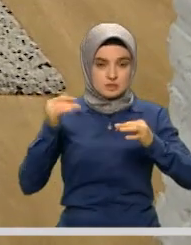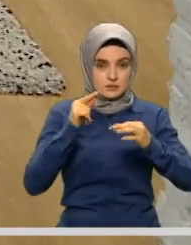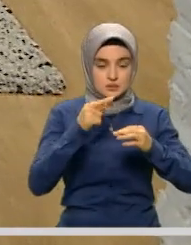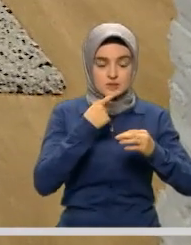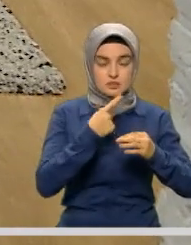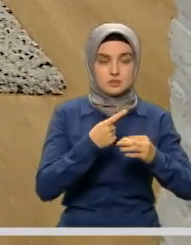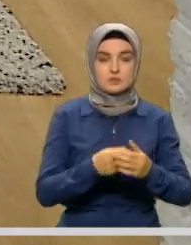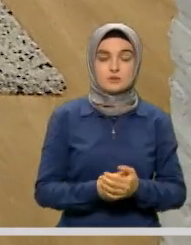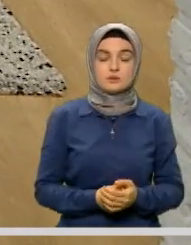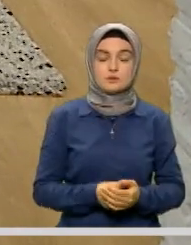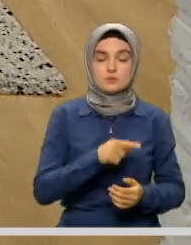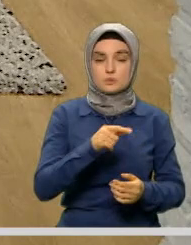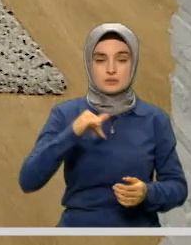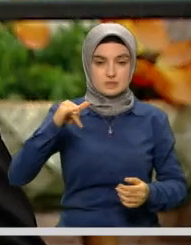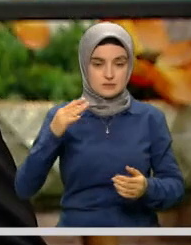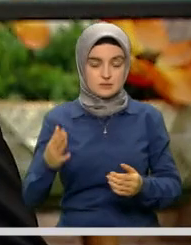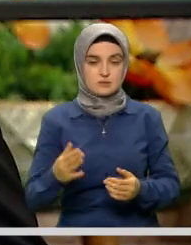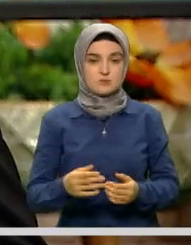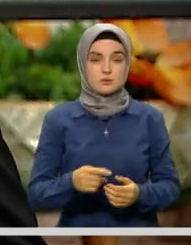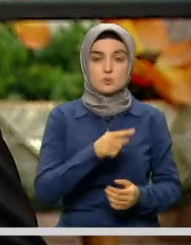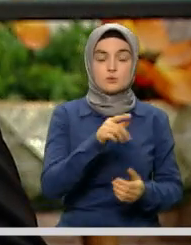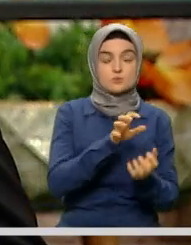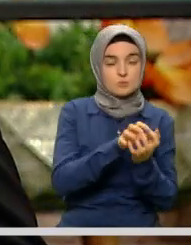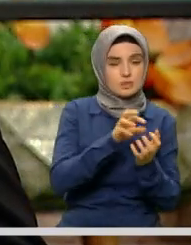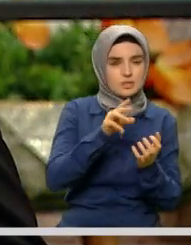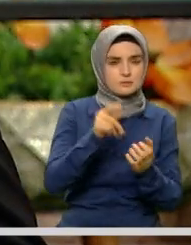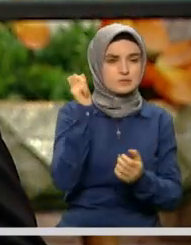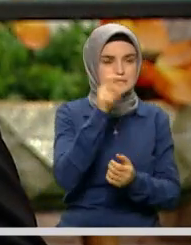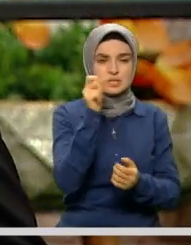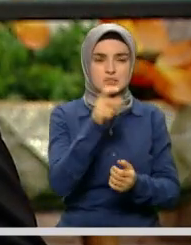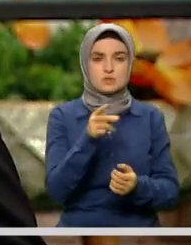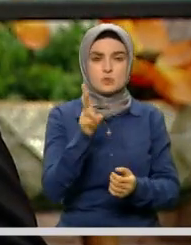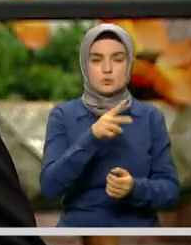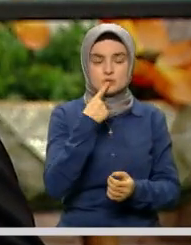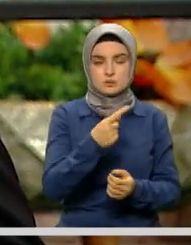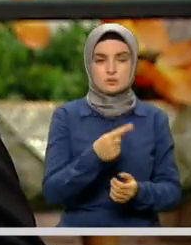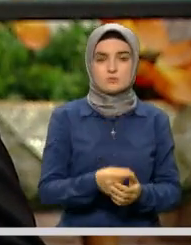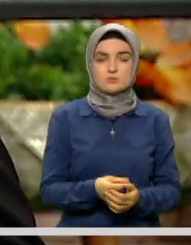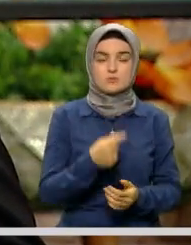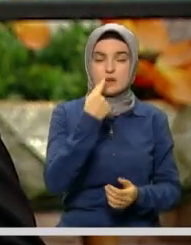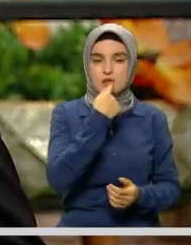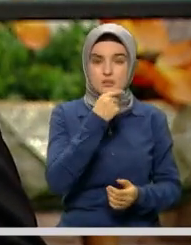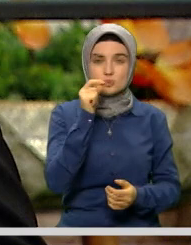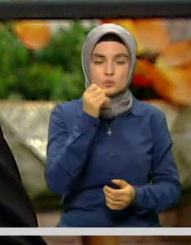taşladık ve öldürdük diye bir tabir kullanıyor. Peygamberimiz diyor ki ağzındaki o kirli şeyi tükür diyor.